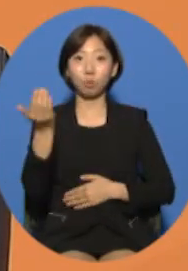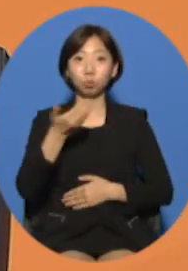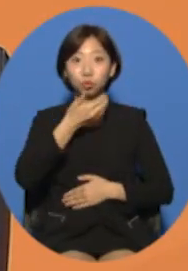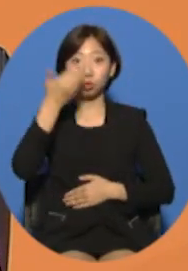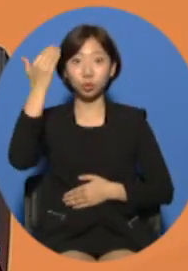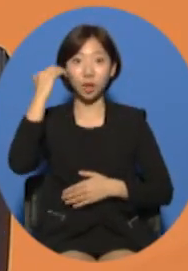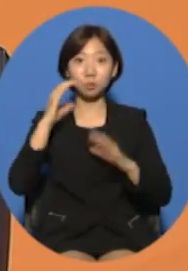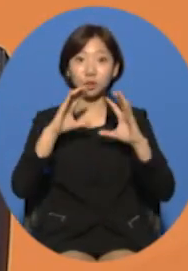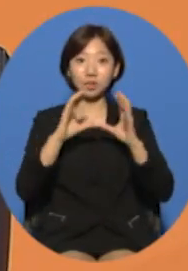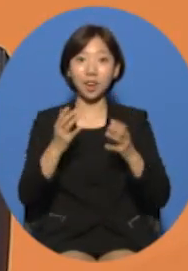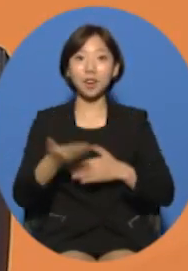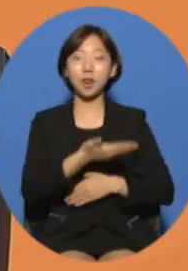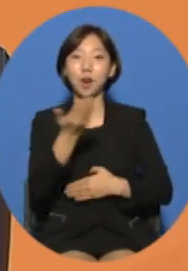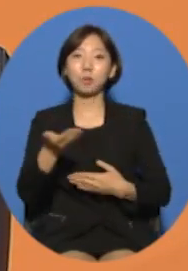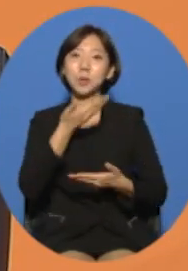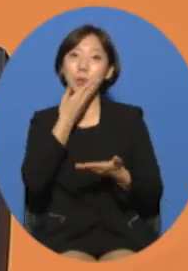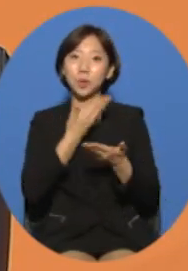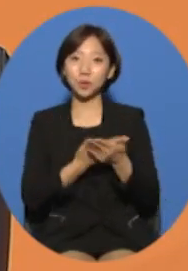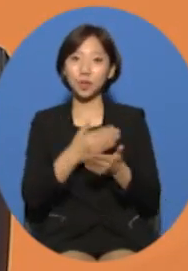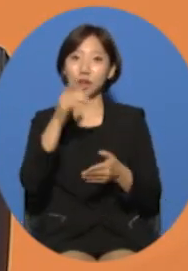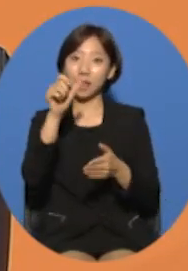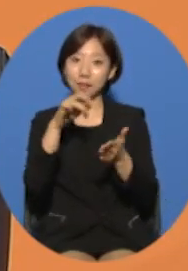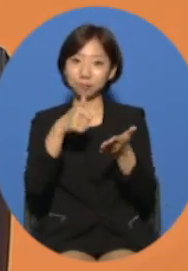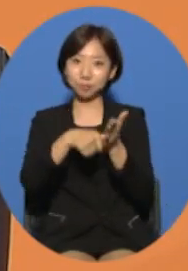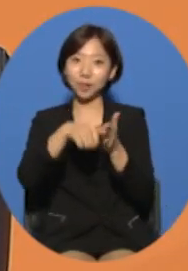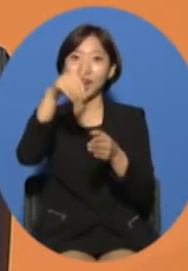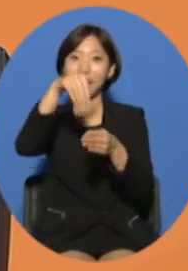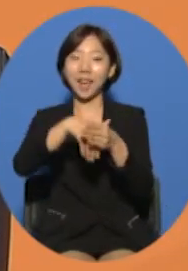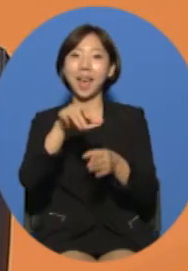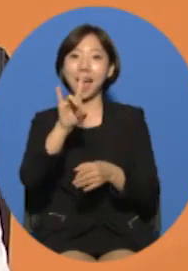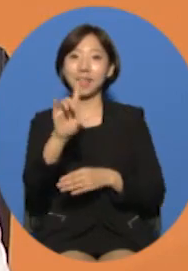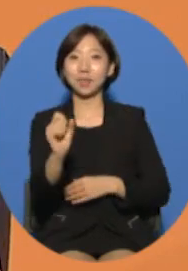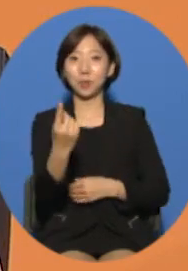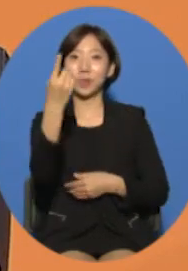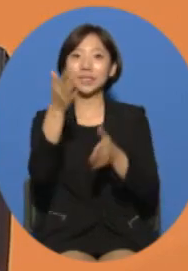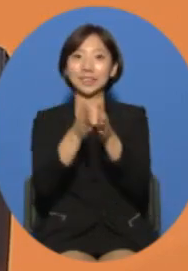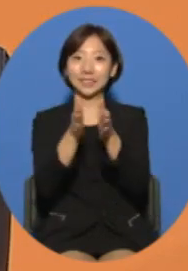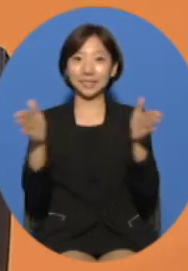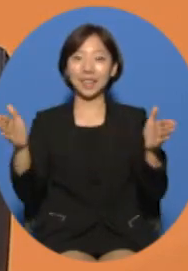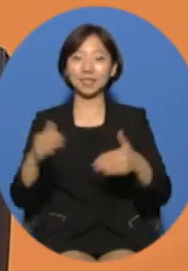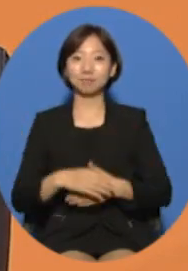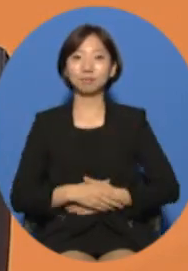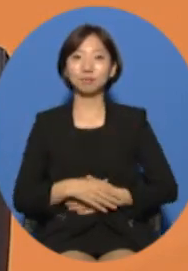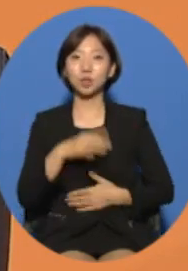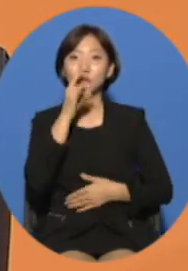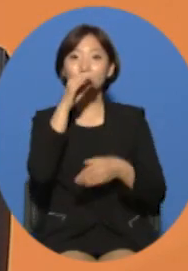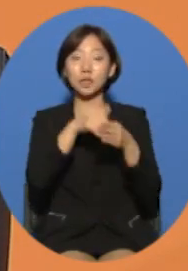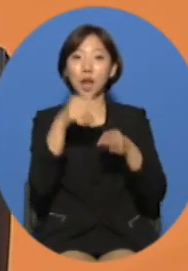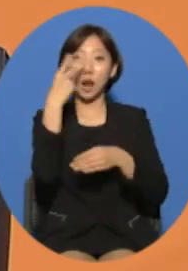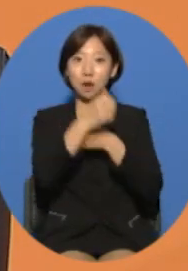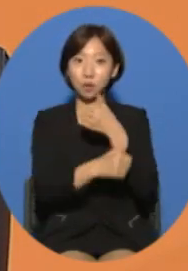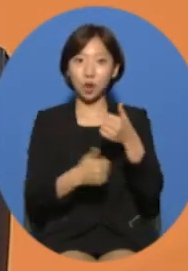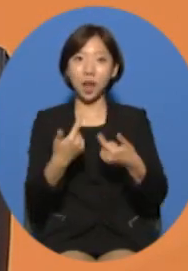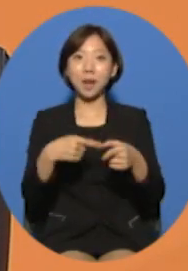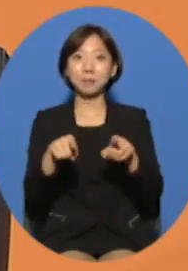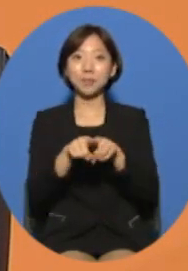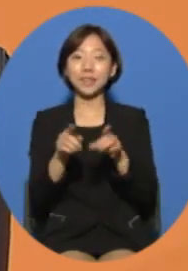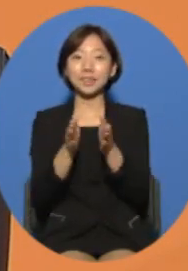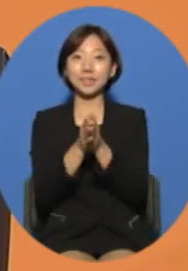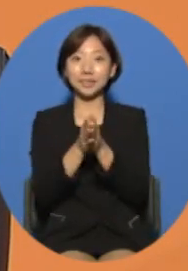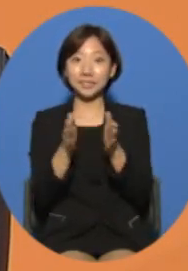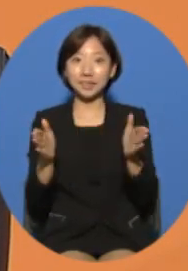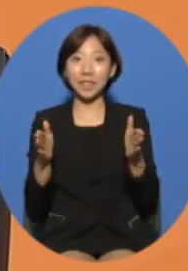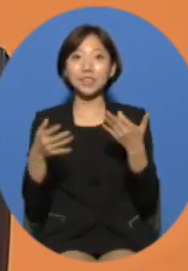대한민국, 여러분의 소중한 한 표에서 시작된다는 거 다 알고 계실 겁니다. 네, 중앙선거관리위원회와 함께하는